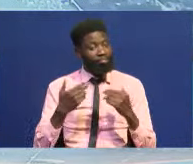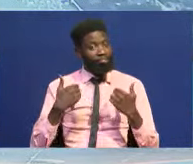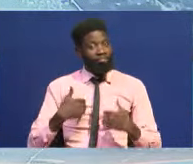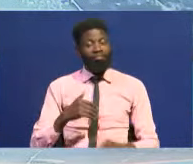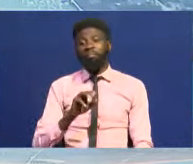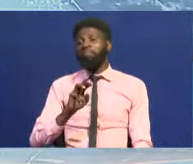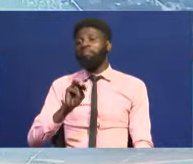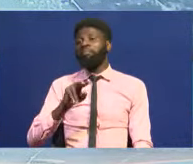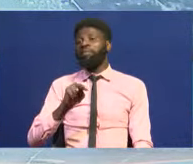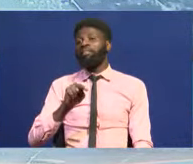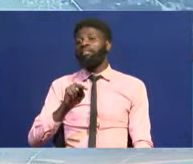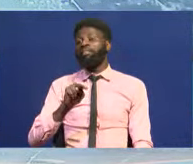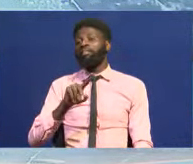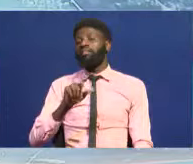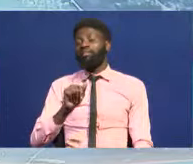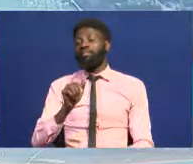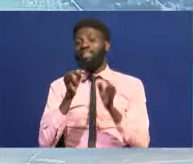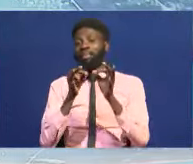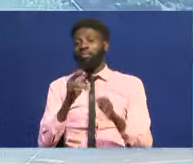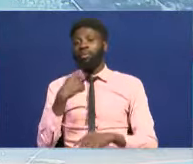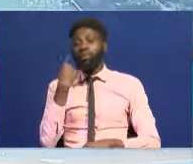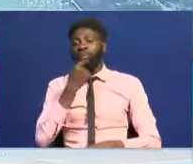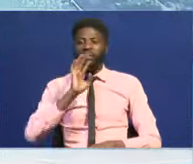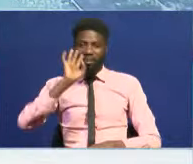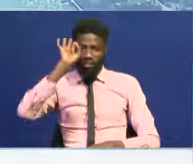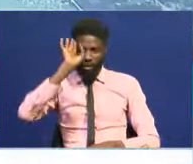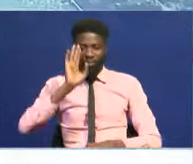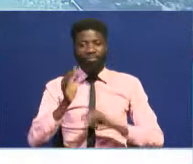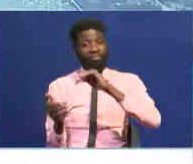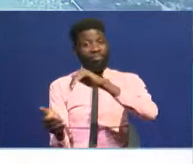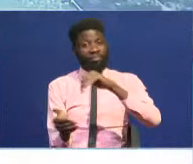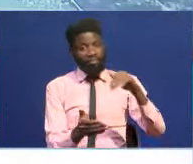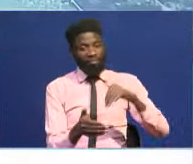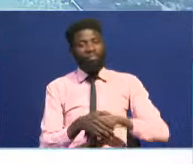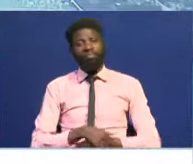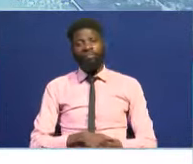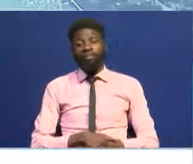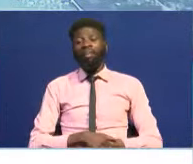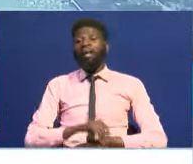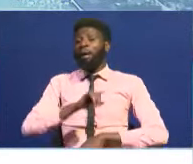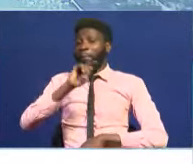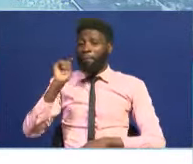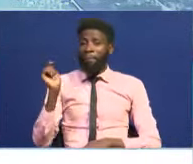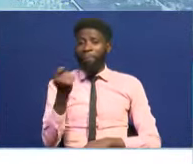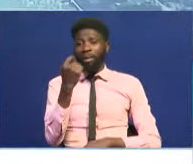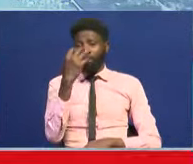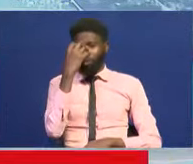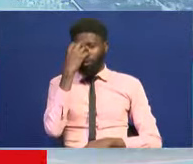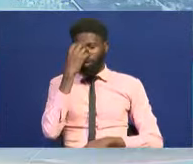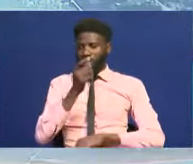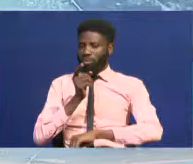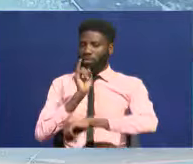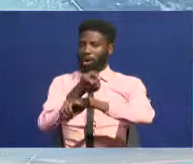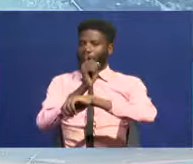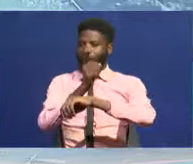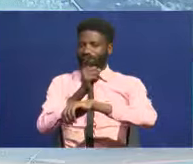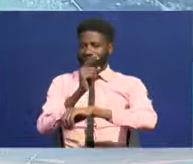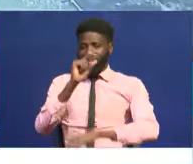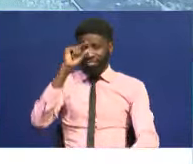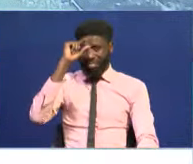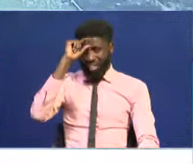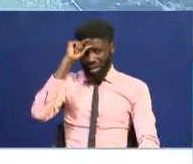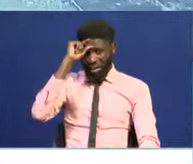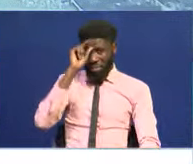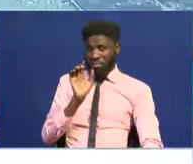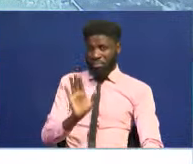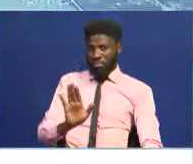nalo. Moja kwa moja kwenye taarifa yetu kuu ni kwamba Rais William Ruto ameonya kuwa serikali yake itakabiliana vikali